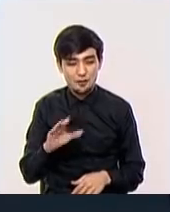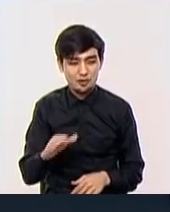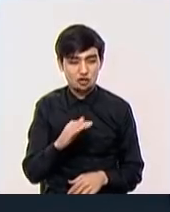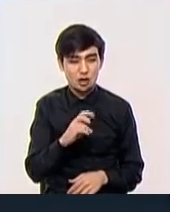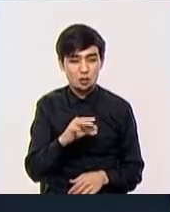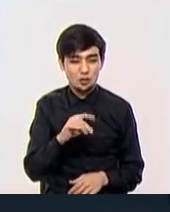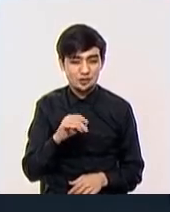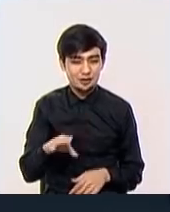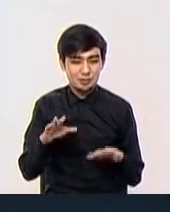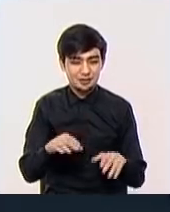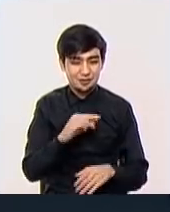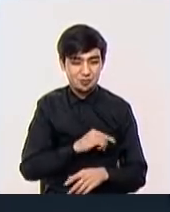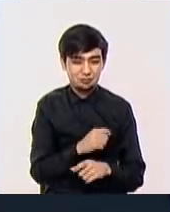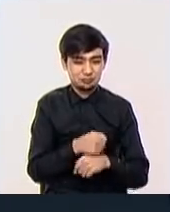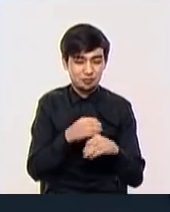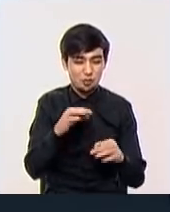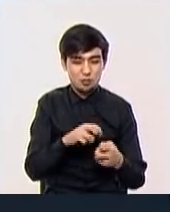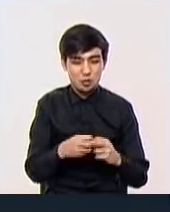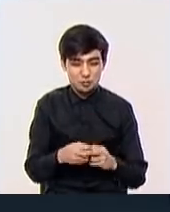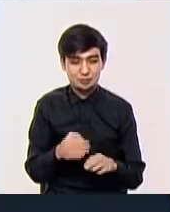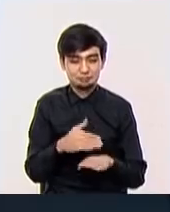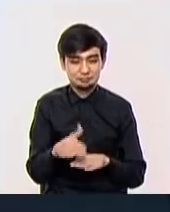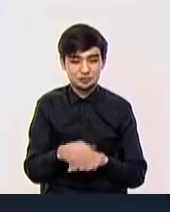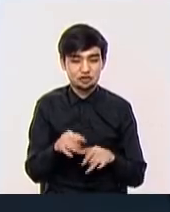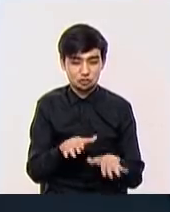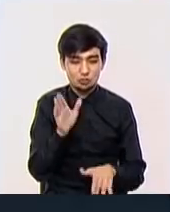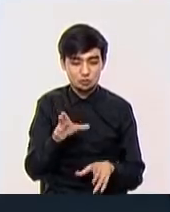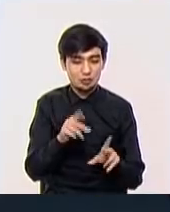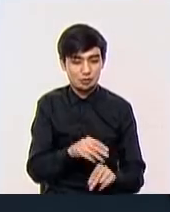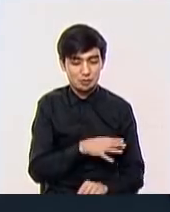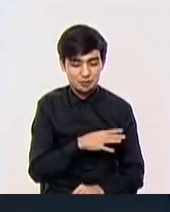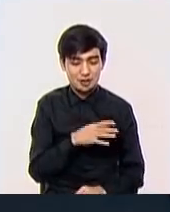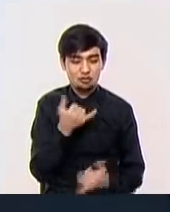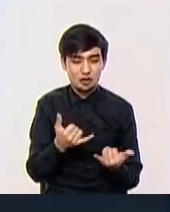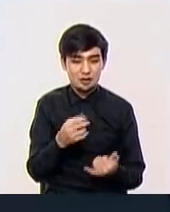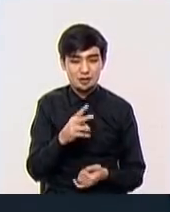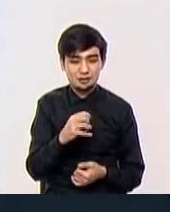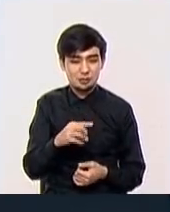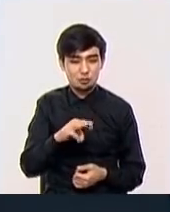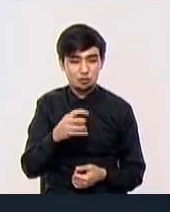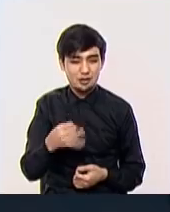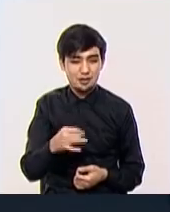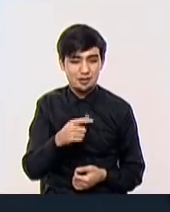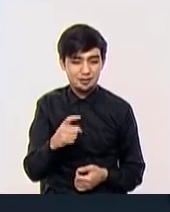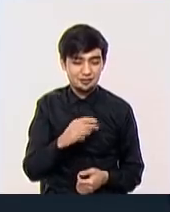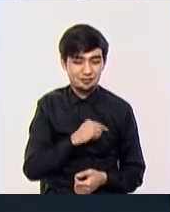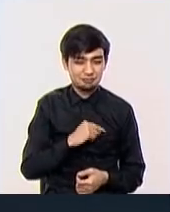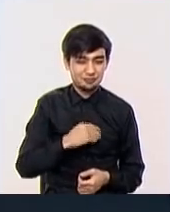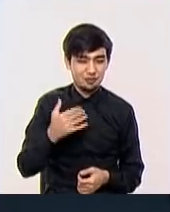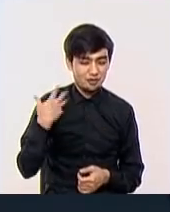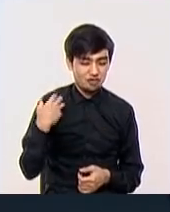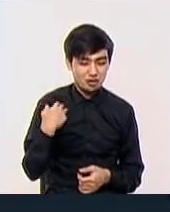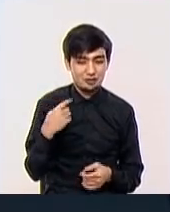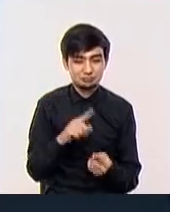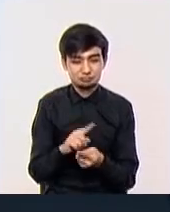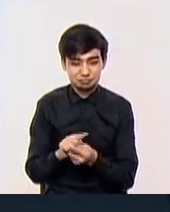көтерген мәселе кезең-кезеңімен шешіледі деп уәде етті. Өңір басшысы қазір Қазмұнайгаз компаниясының басшысы еңбек